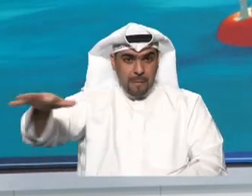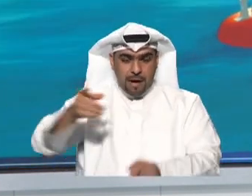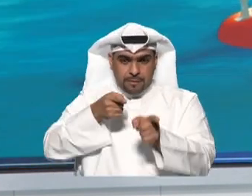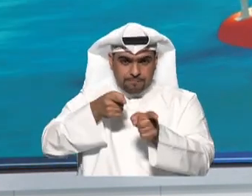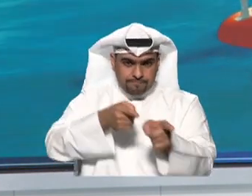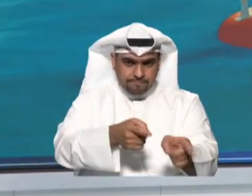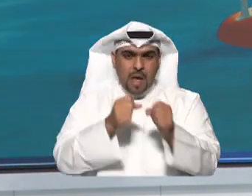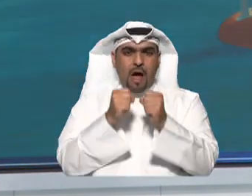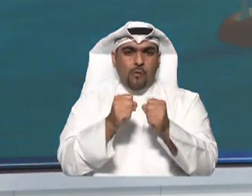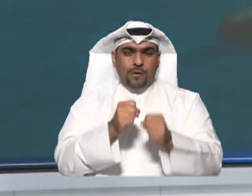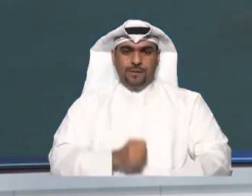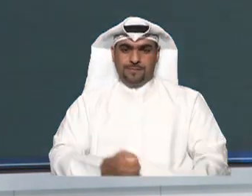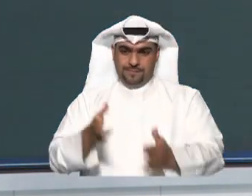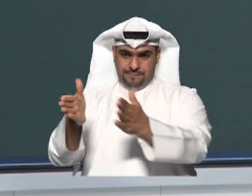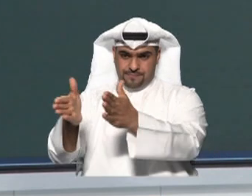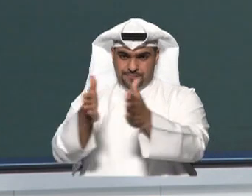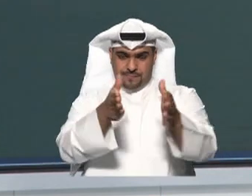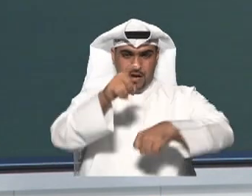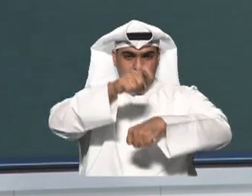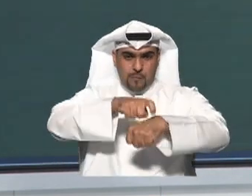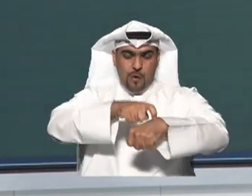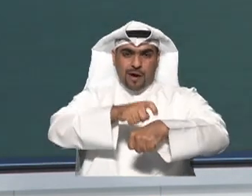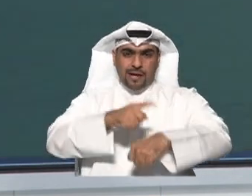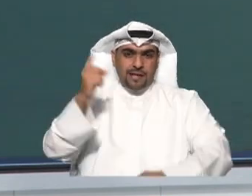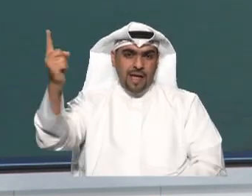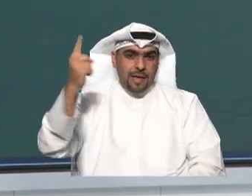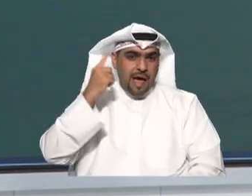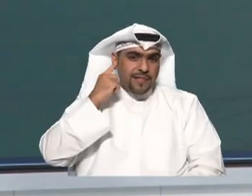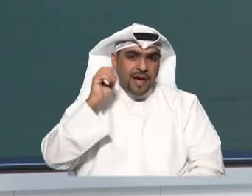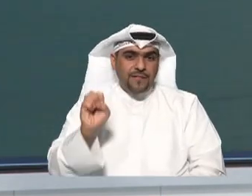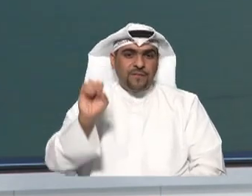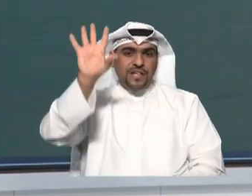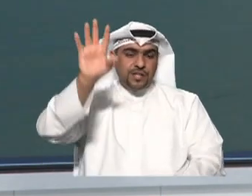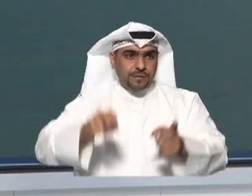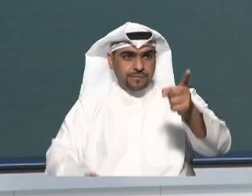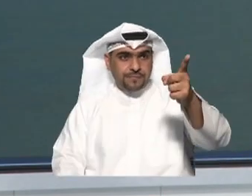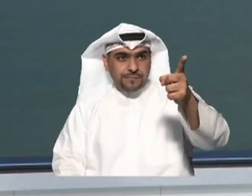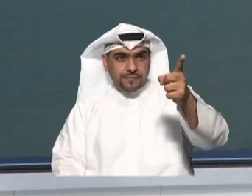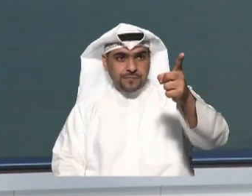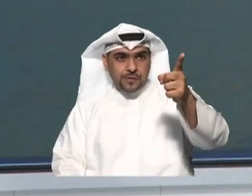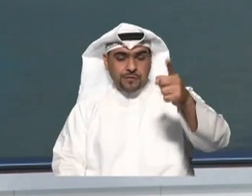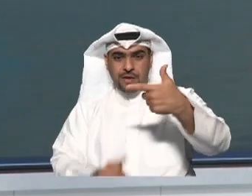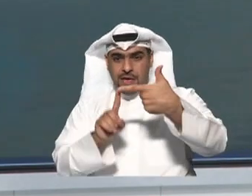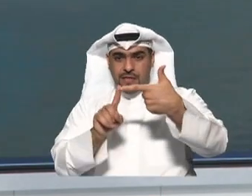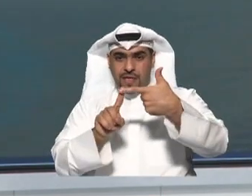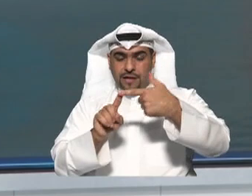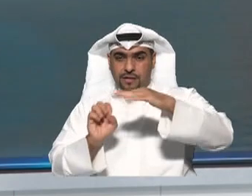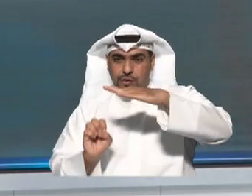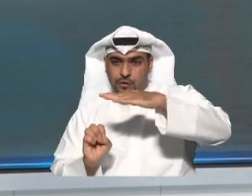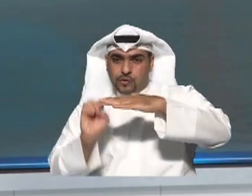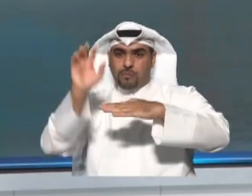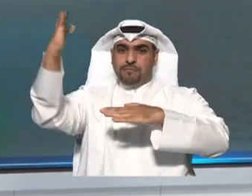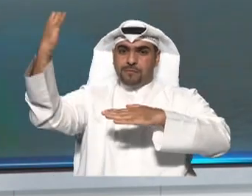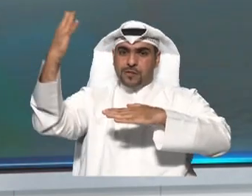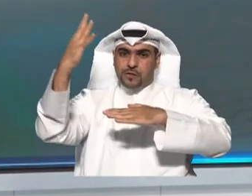الماي قوية. المواقيت بإذن الله حسب التوقيت المحلي لمدينة الكويت، موعد أذان الفير الساعة 4:46، شروق